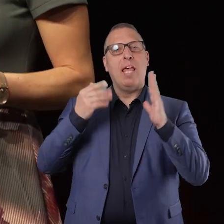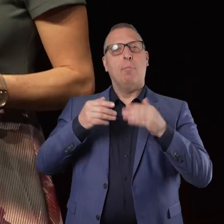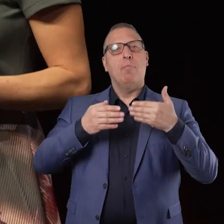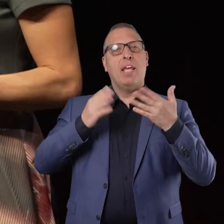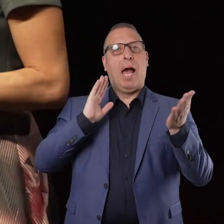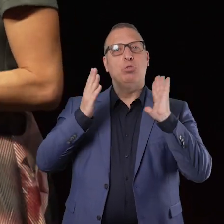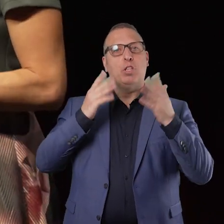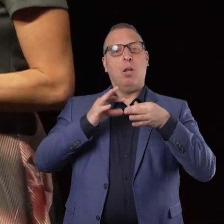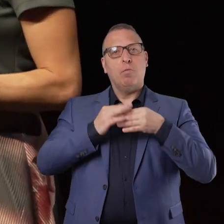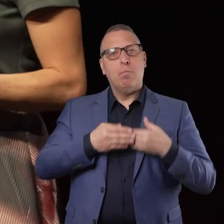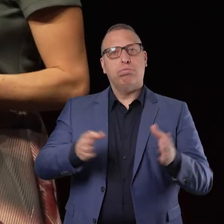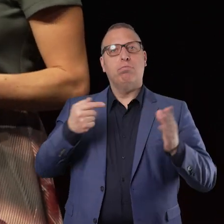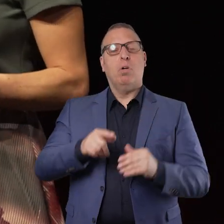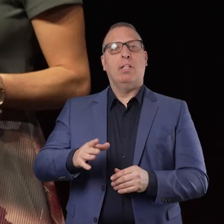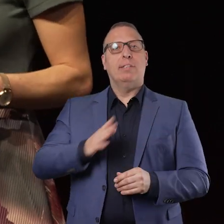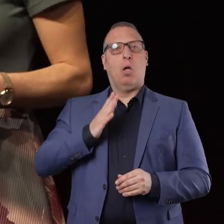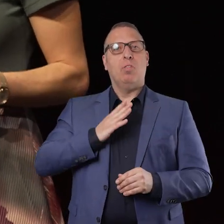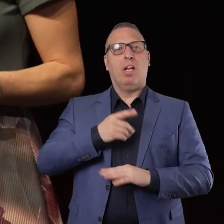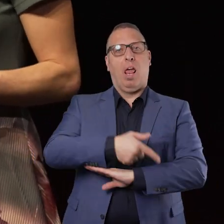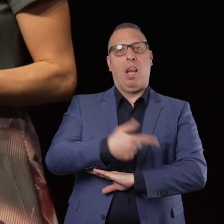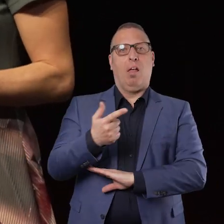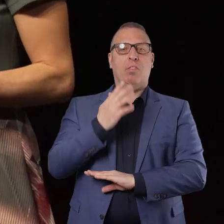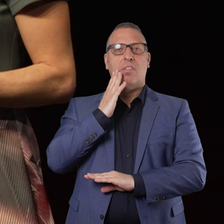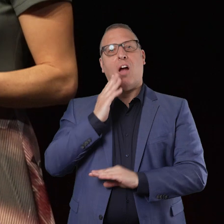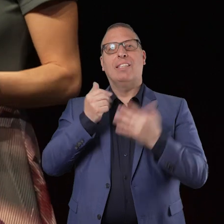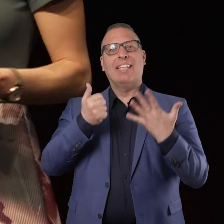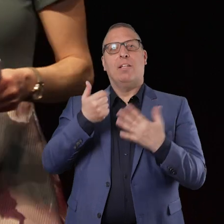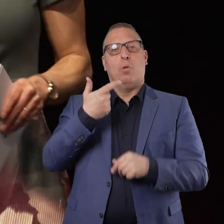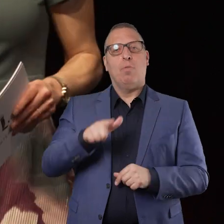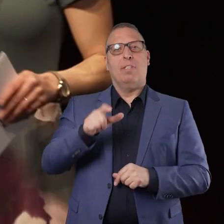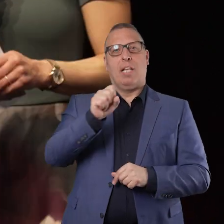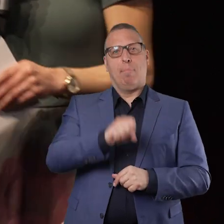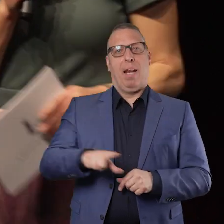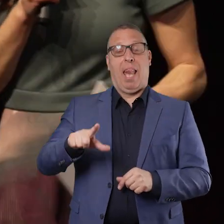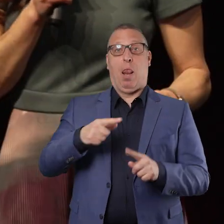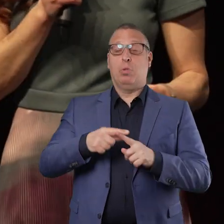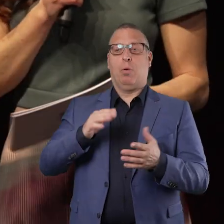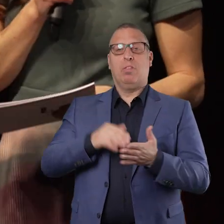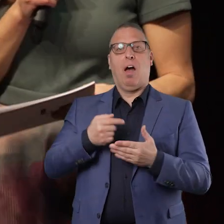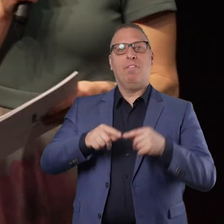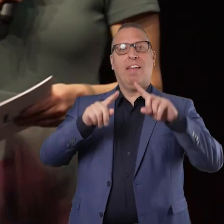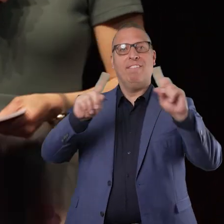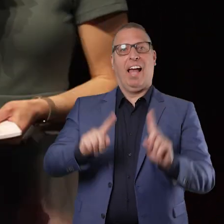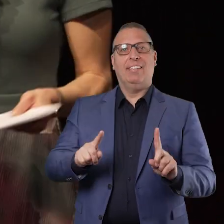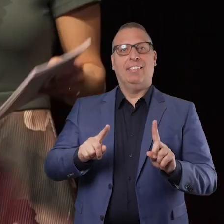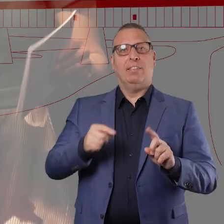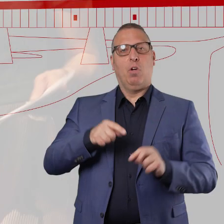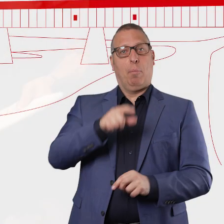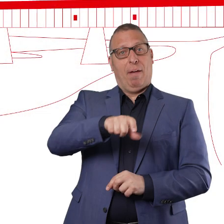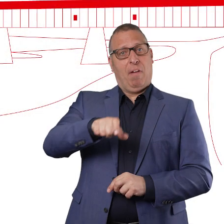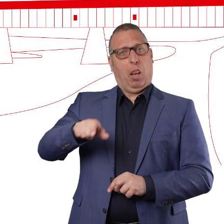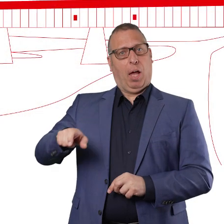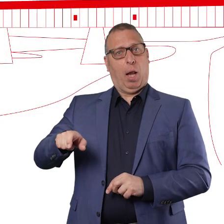seine Ausstellung und zwar nach dem Sonderlandtag am 26. April. Ein weiteres Highlight wird der Festanlass für